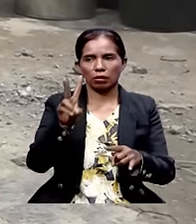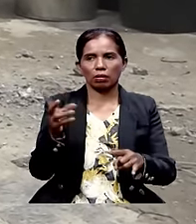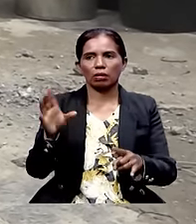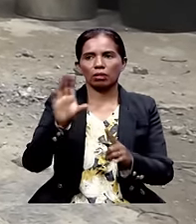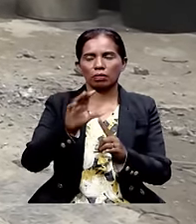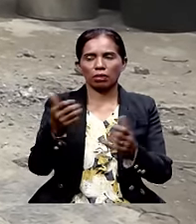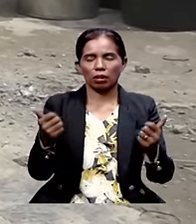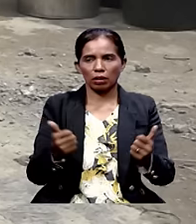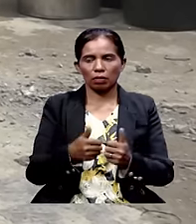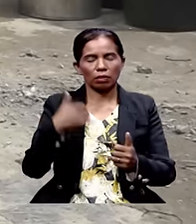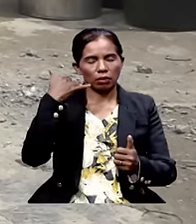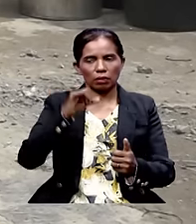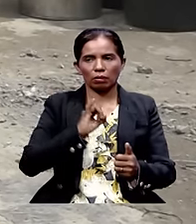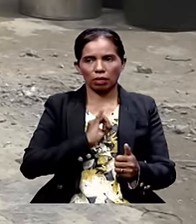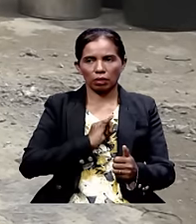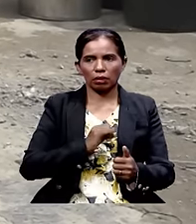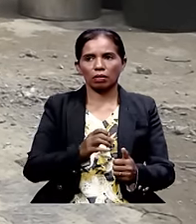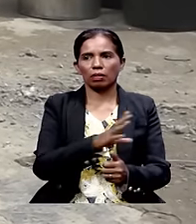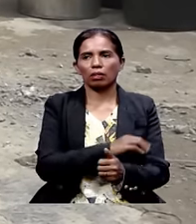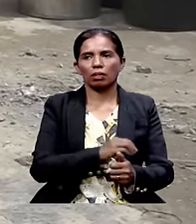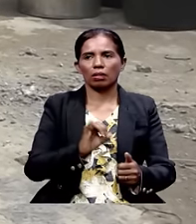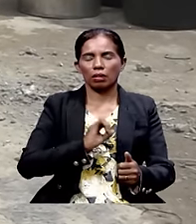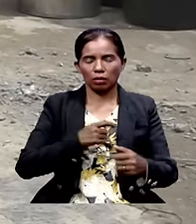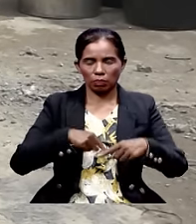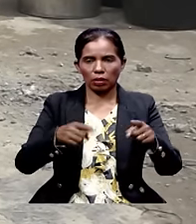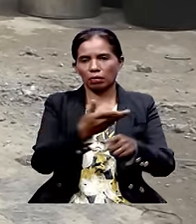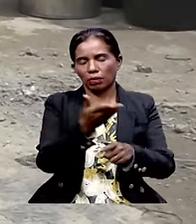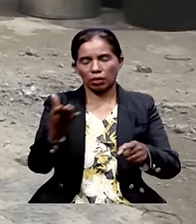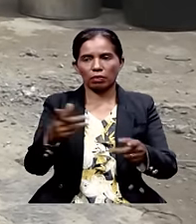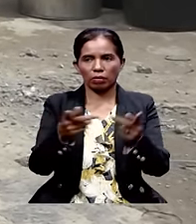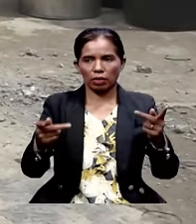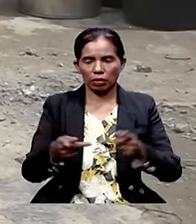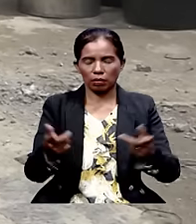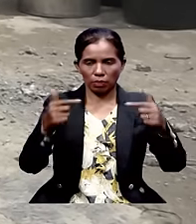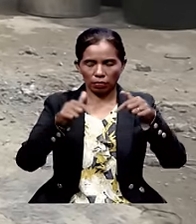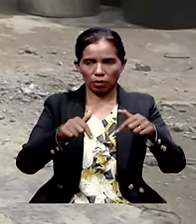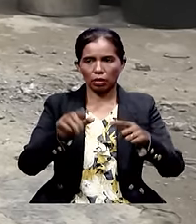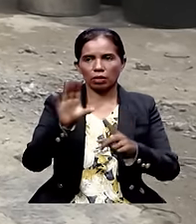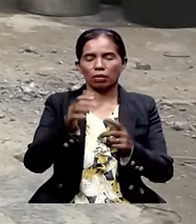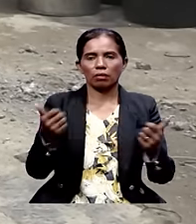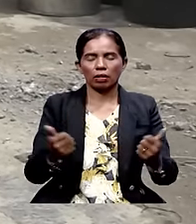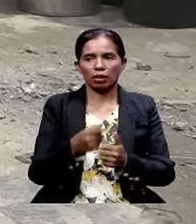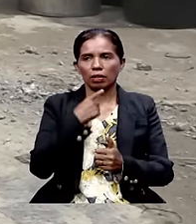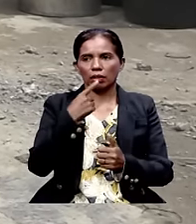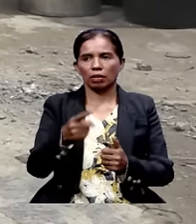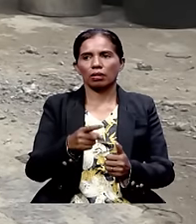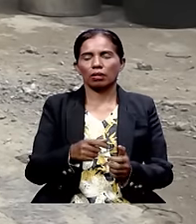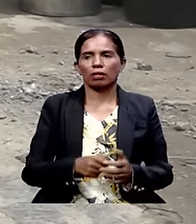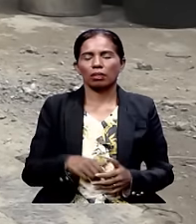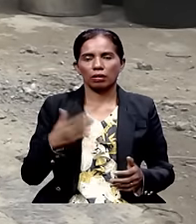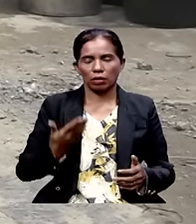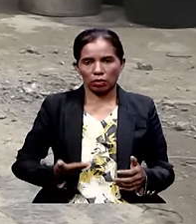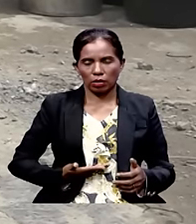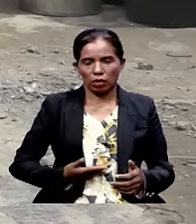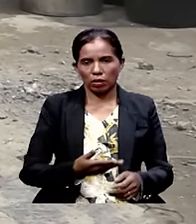alia dereta telefoni mai hau di hangka tak sinora hau si bahi etine fating. Entau mai fali hane sefe alia di hansane. Sinora ita